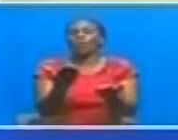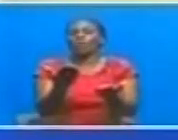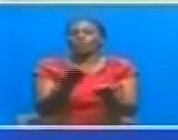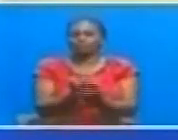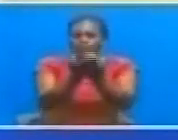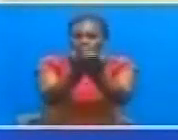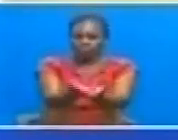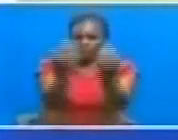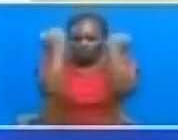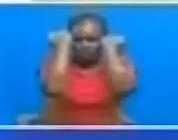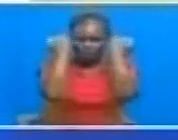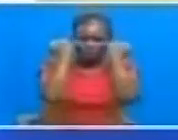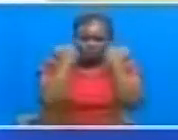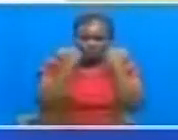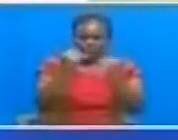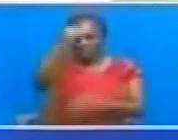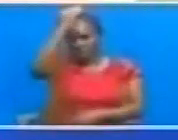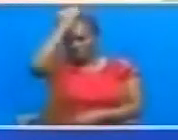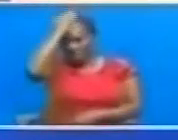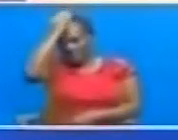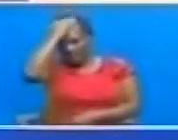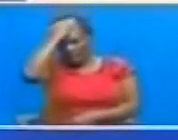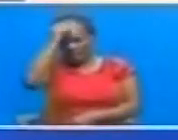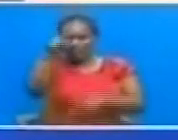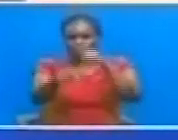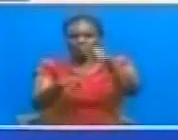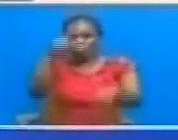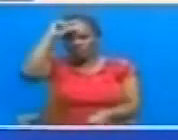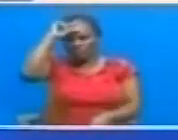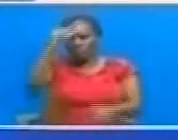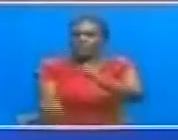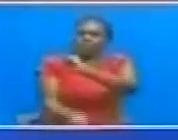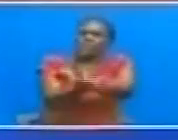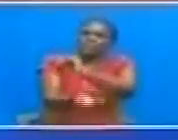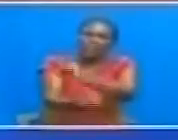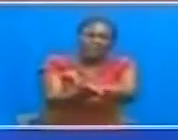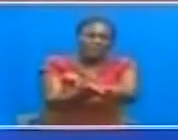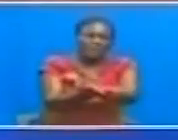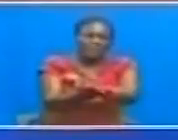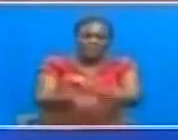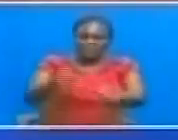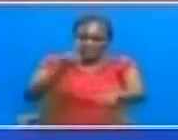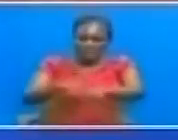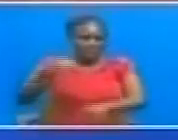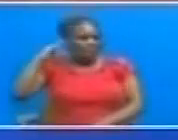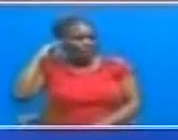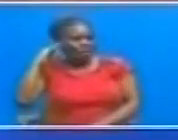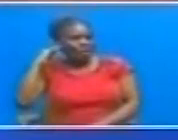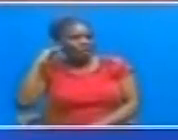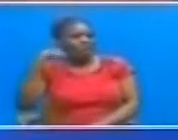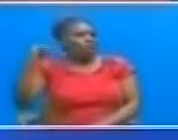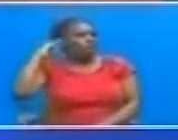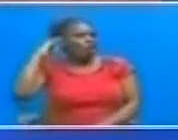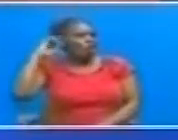kuwasilisha kesi mahakamani iwadiapo Jumatatu kuishitaki serikali kuelezea waliko. Kila nikimpigia simu ni mteja